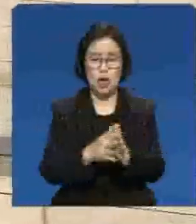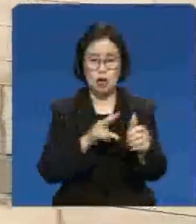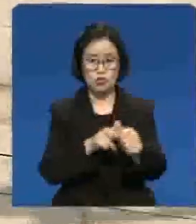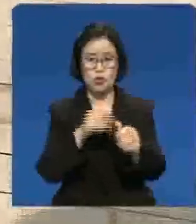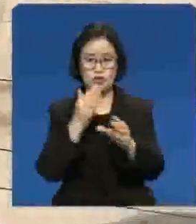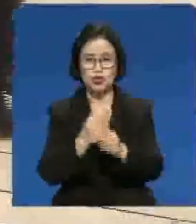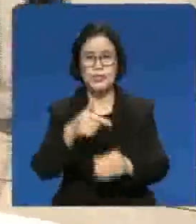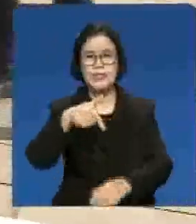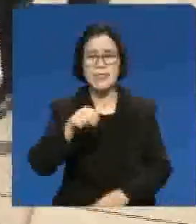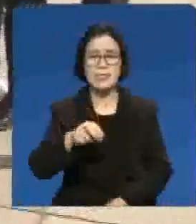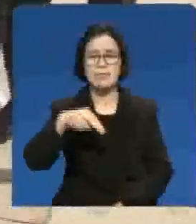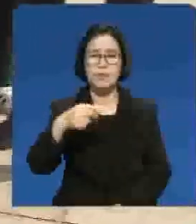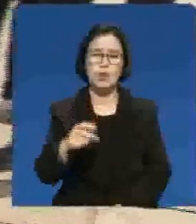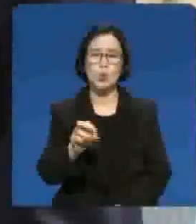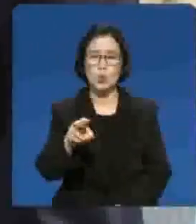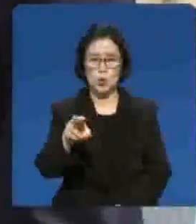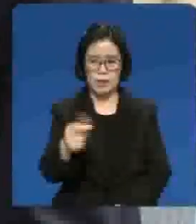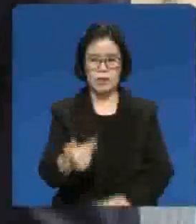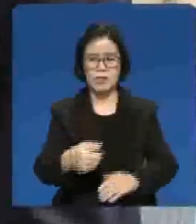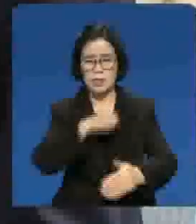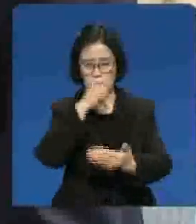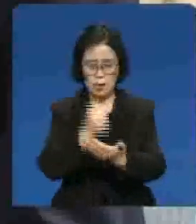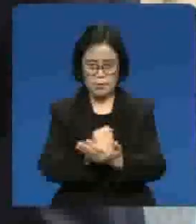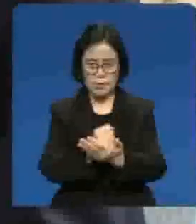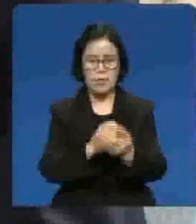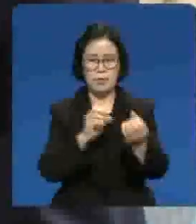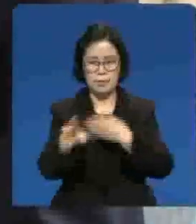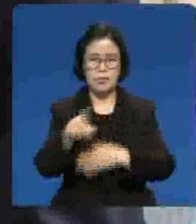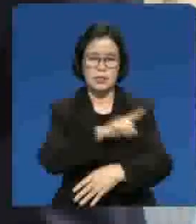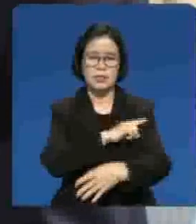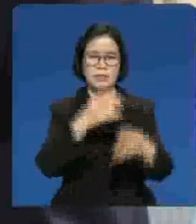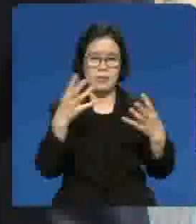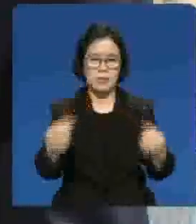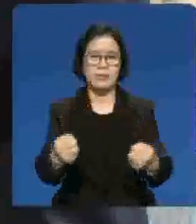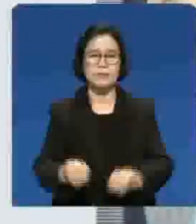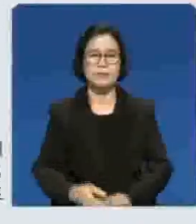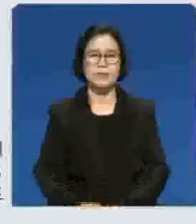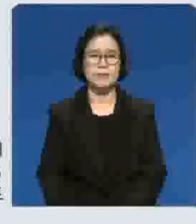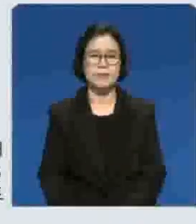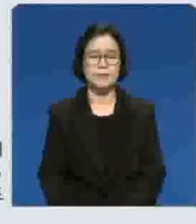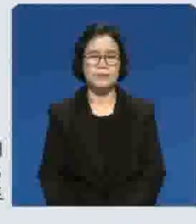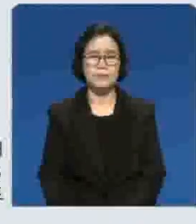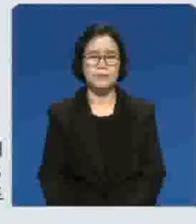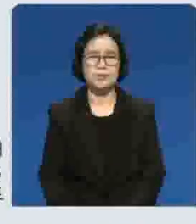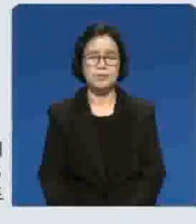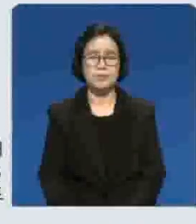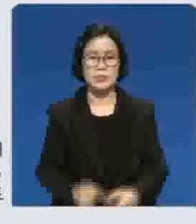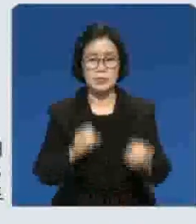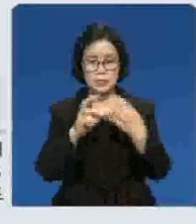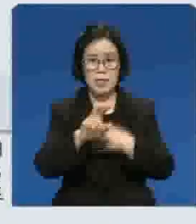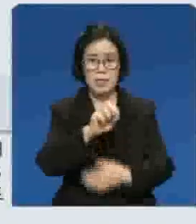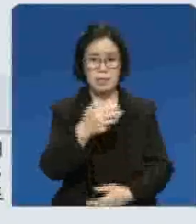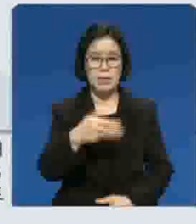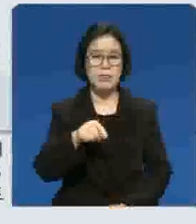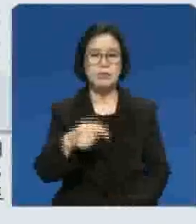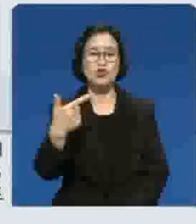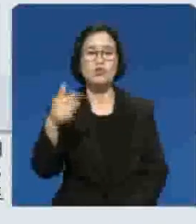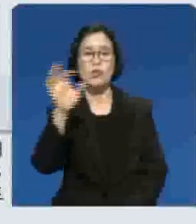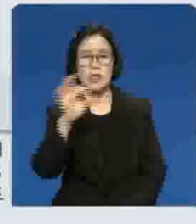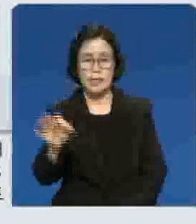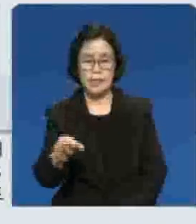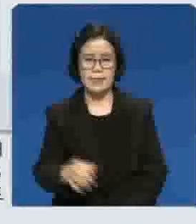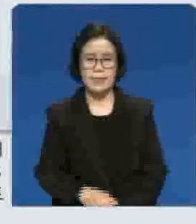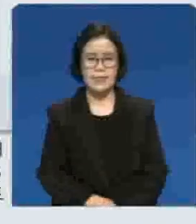중에선 김동연 예비후보가 적합하다는 답이 가장 많았습니다. 응답률 28.6%로